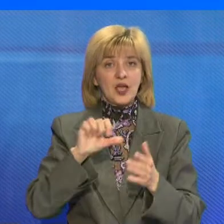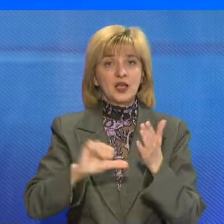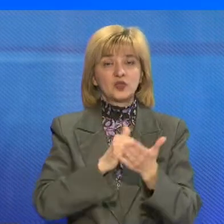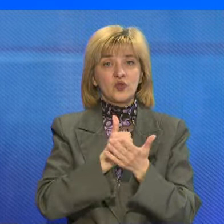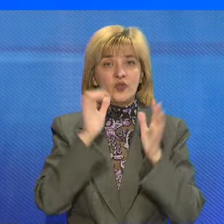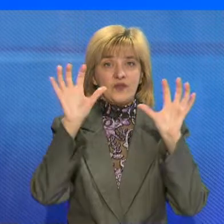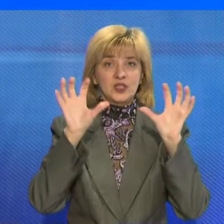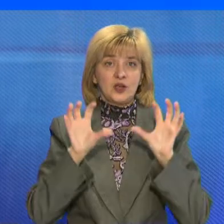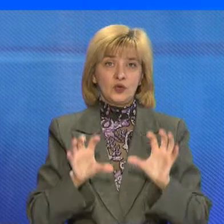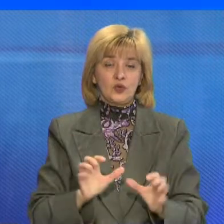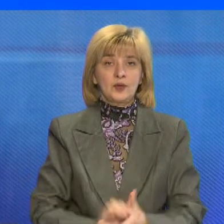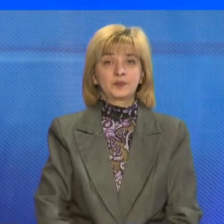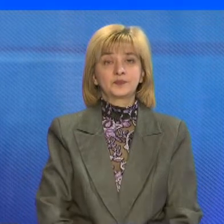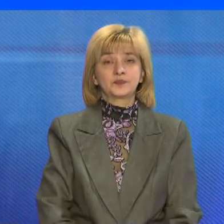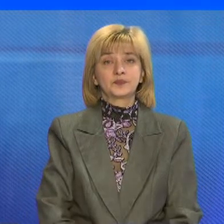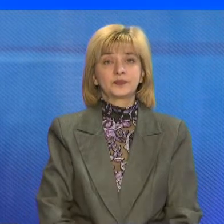отзначил депутат.